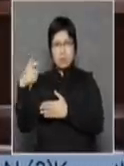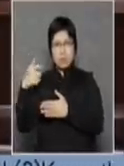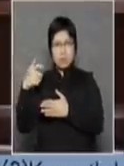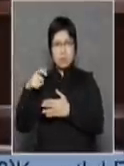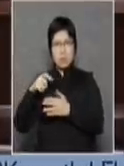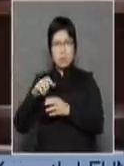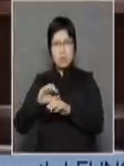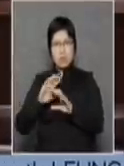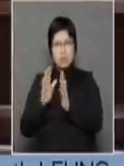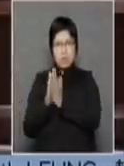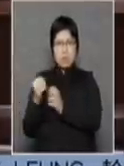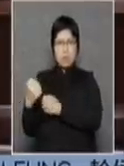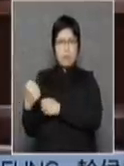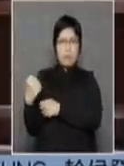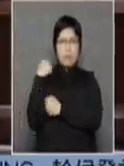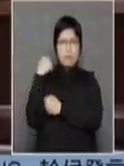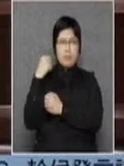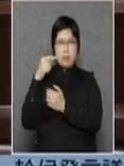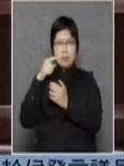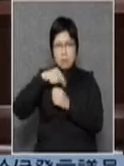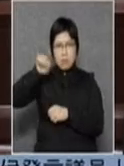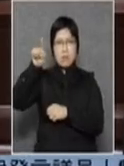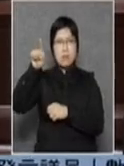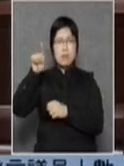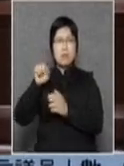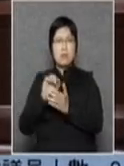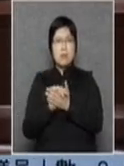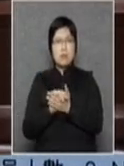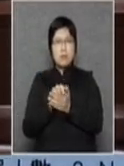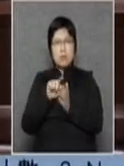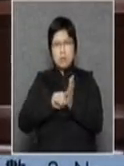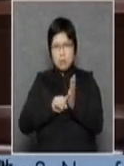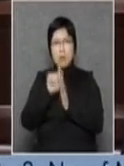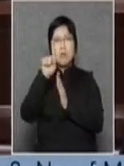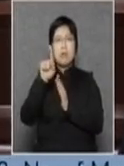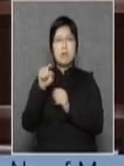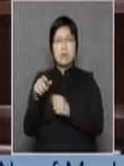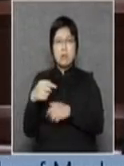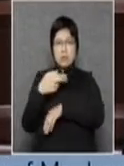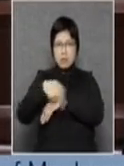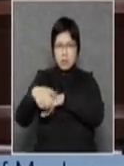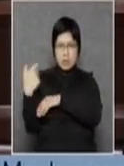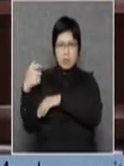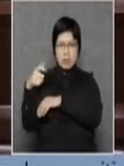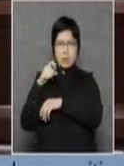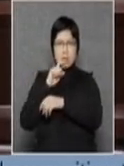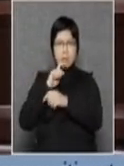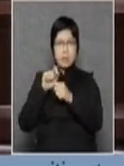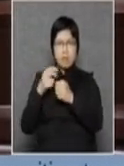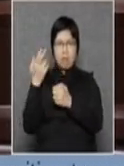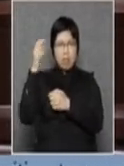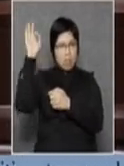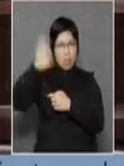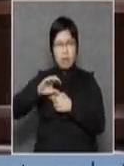力強力反彈之勢。咁呢個尺價咧已經係有啲係破咗歷史新高